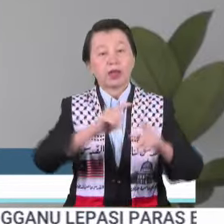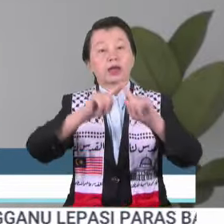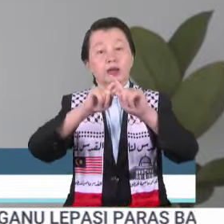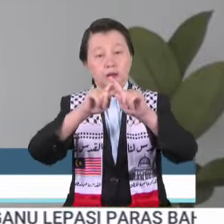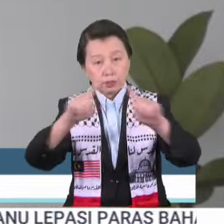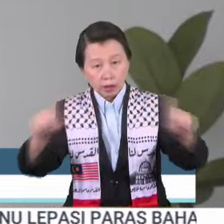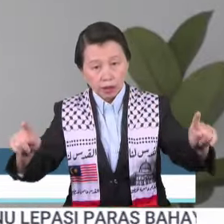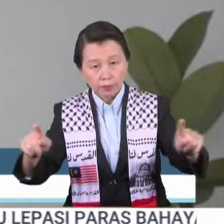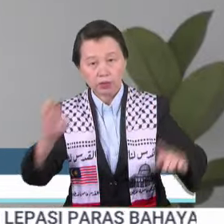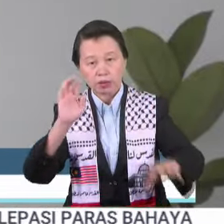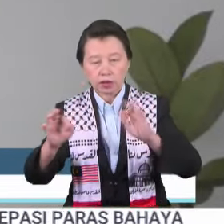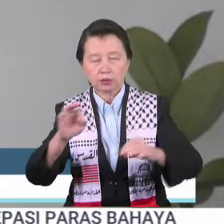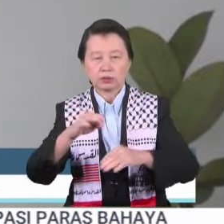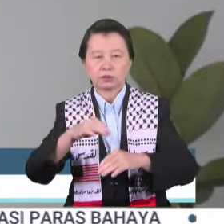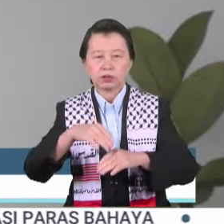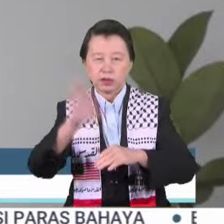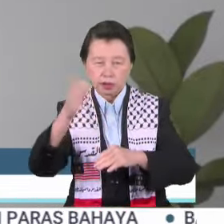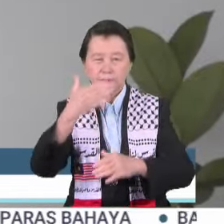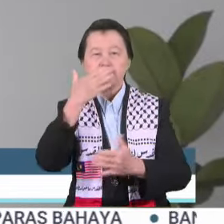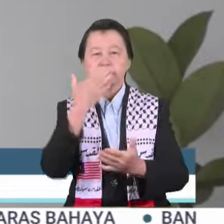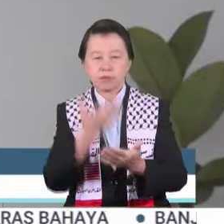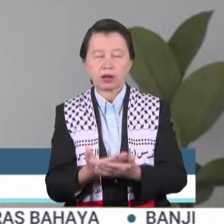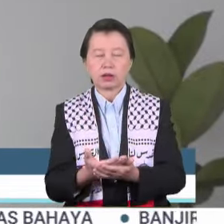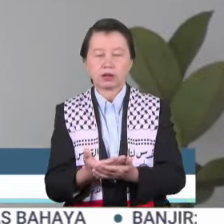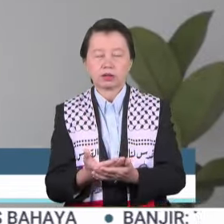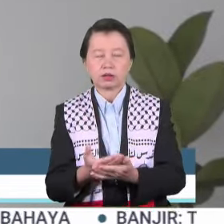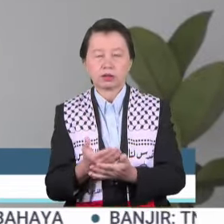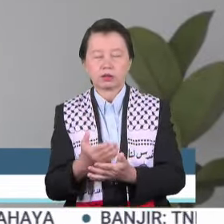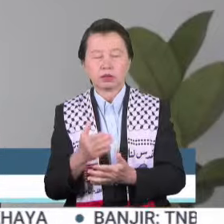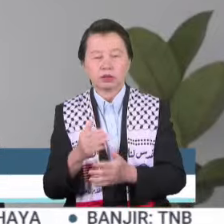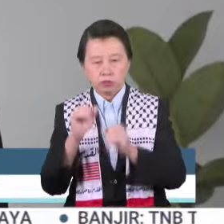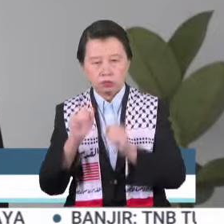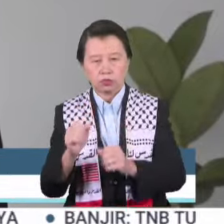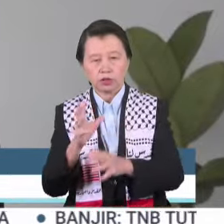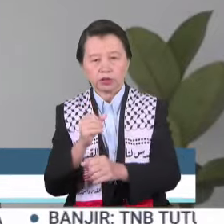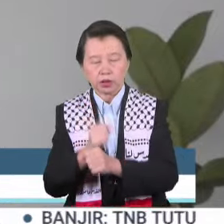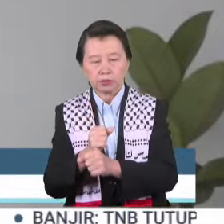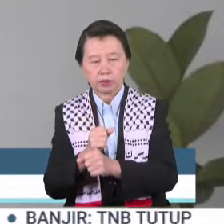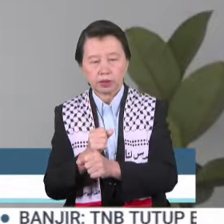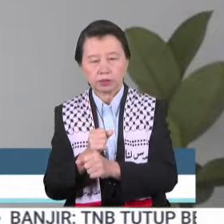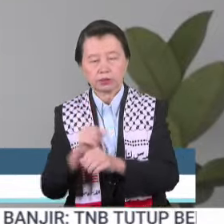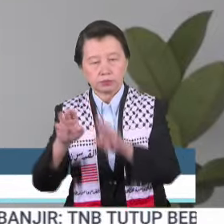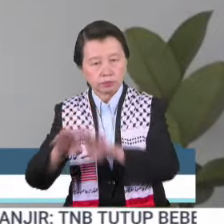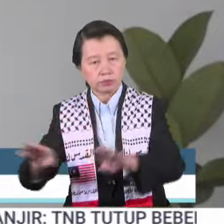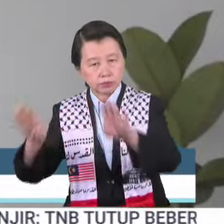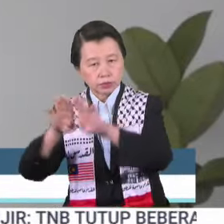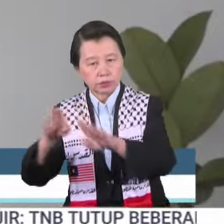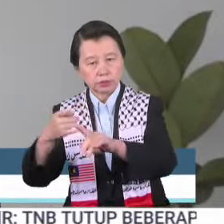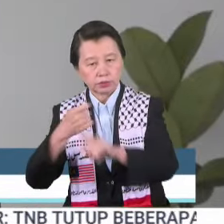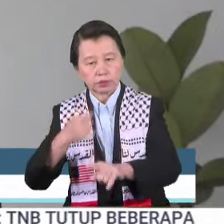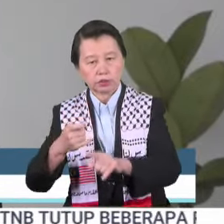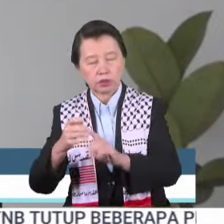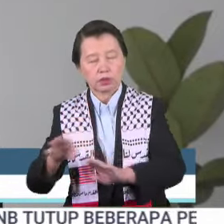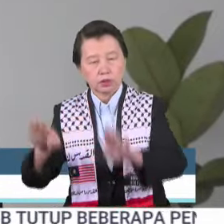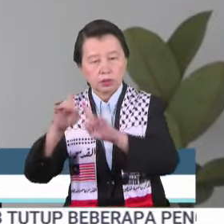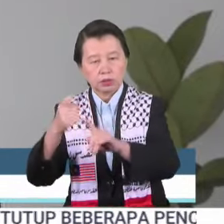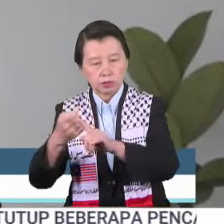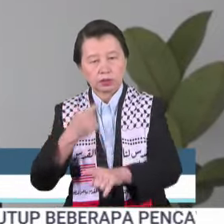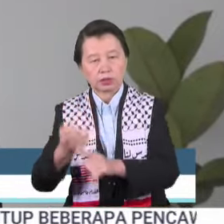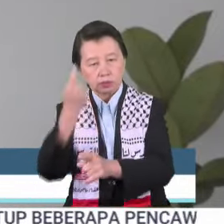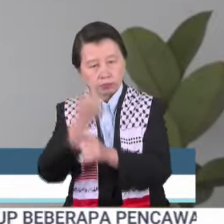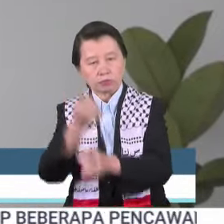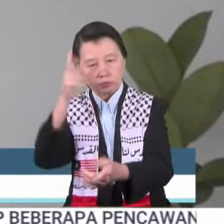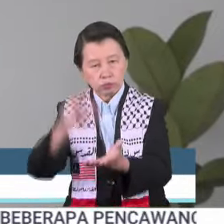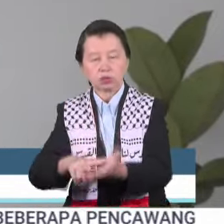Kalau lebih baik kita dapatkan sumber daripada yang dapatkan maklumat daripada sumber yang